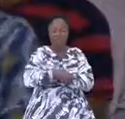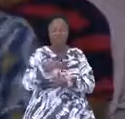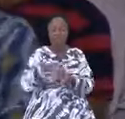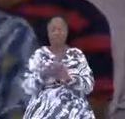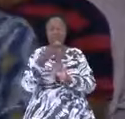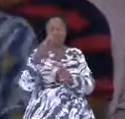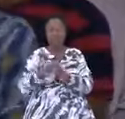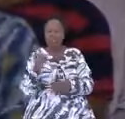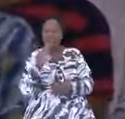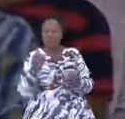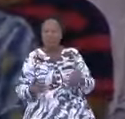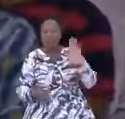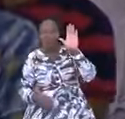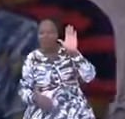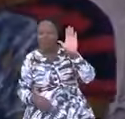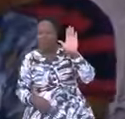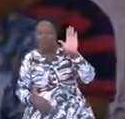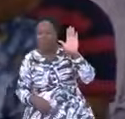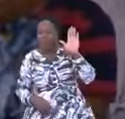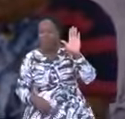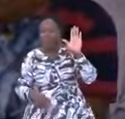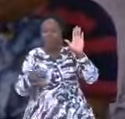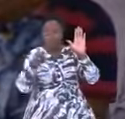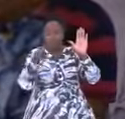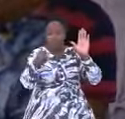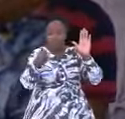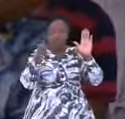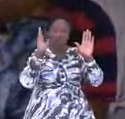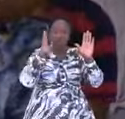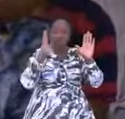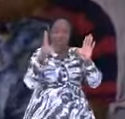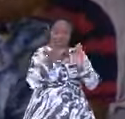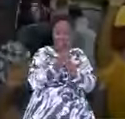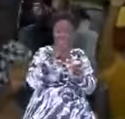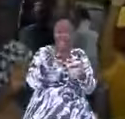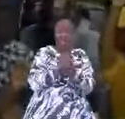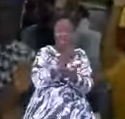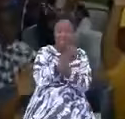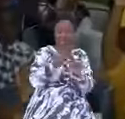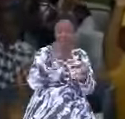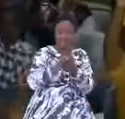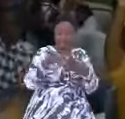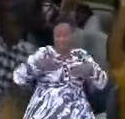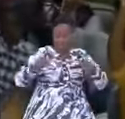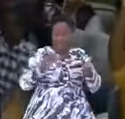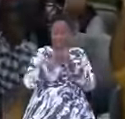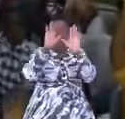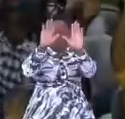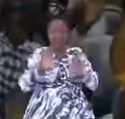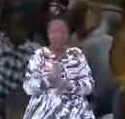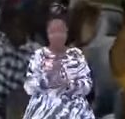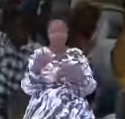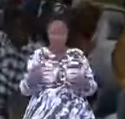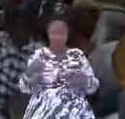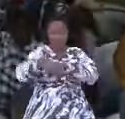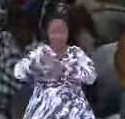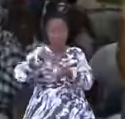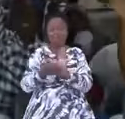tu auras se saluent cette guérison somme ira que ce soit au nom de jésus